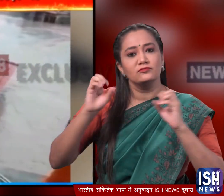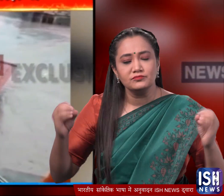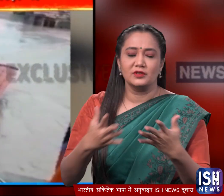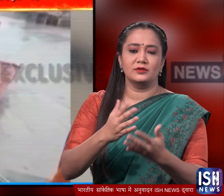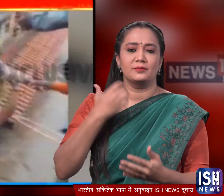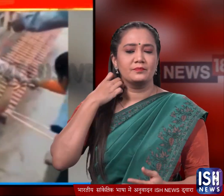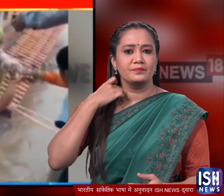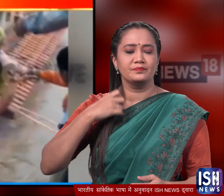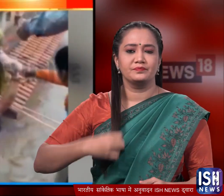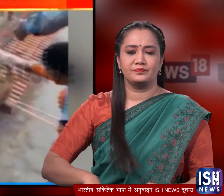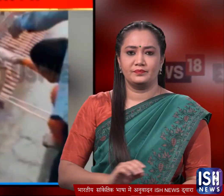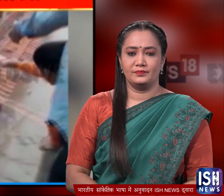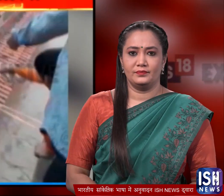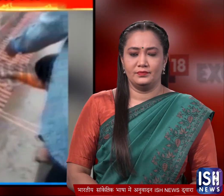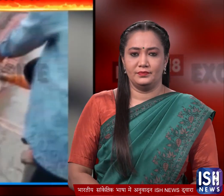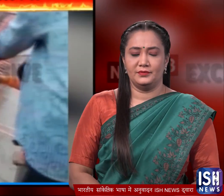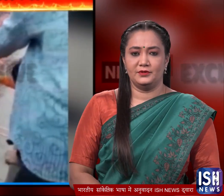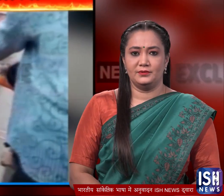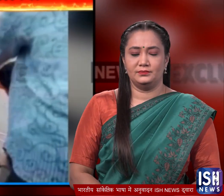का अभियान शुरू किया।